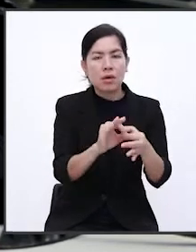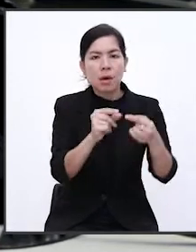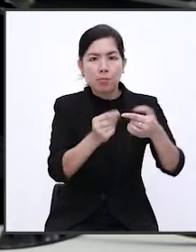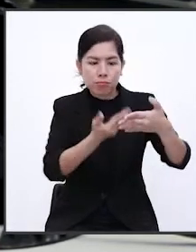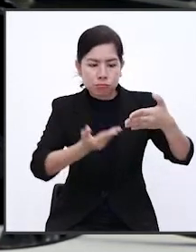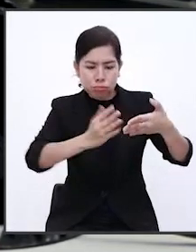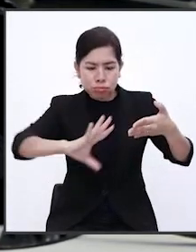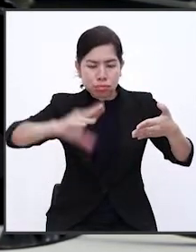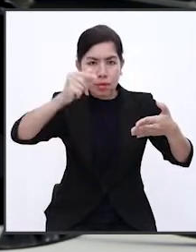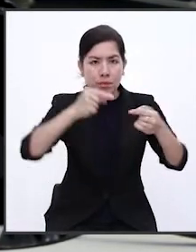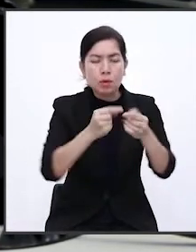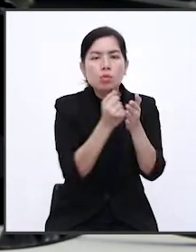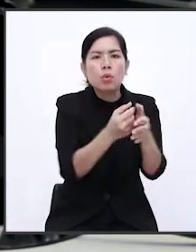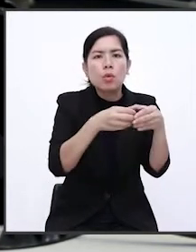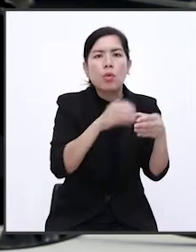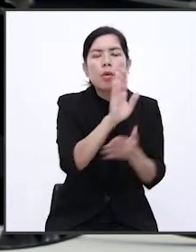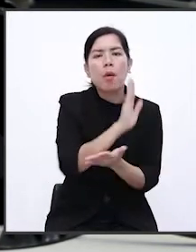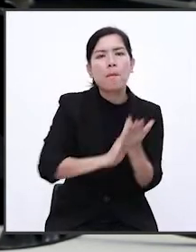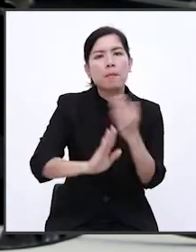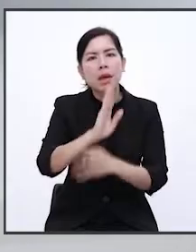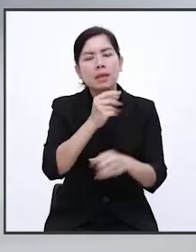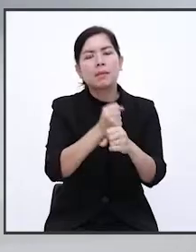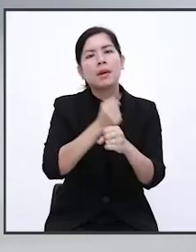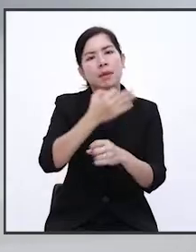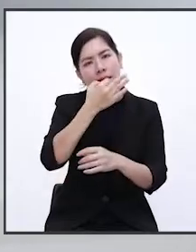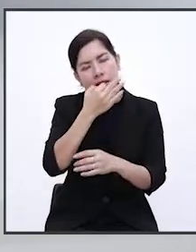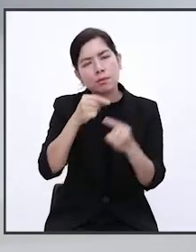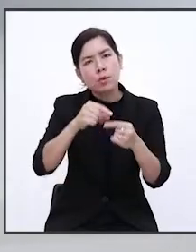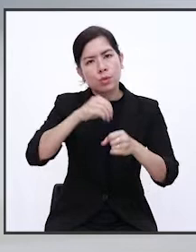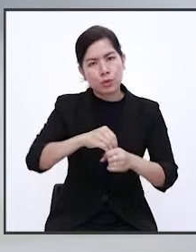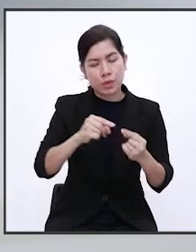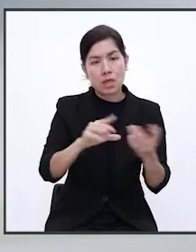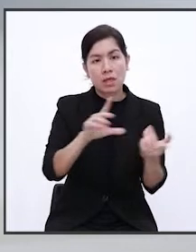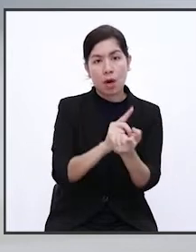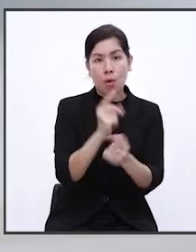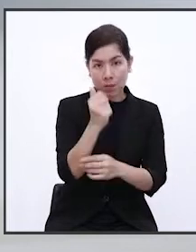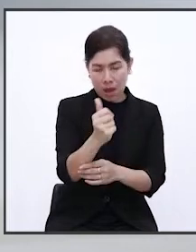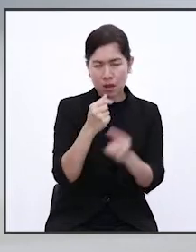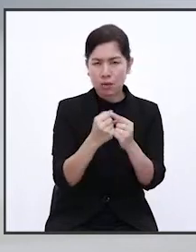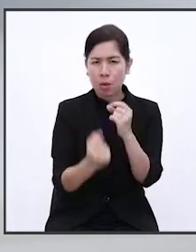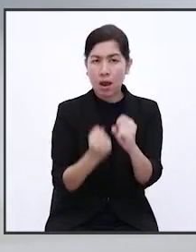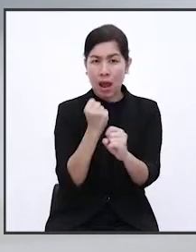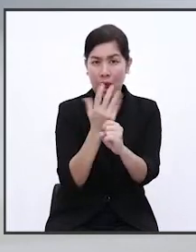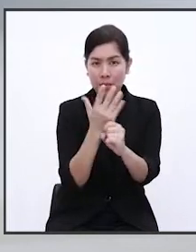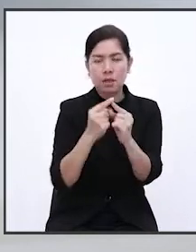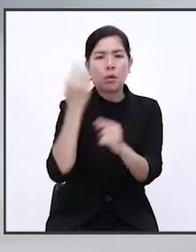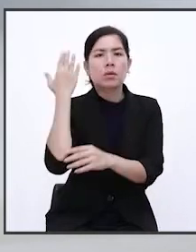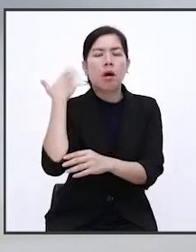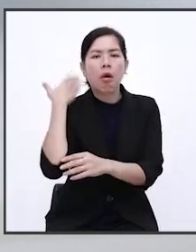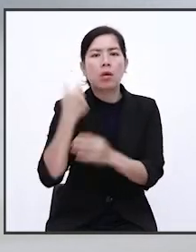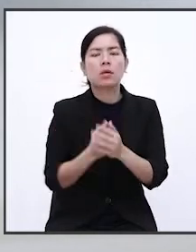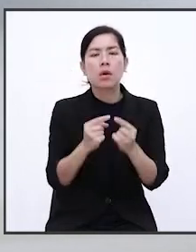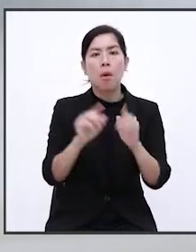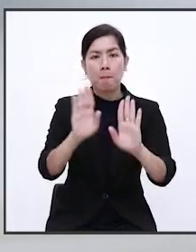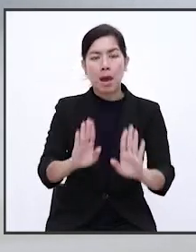นะคะในการประกอบอาชีพแล้วก็เข้าสู่สังคมได้มากขึ้นเนื่องจากว่าสมัยเมื่อก่อน5ปีก่อนนะคะเราใช้อวัยวะเทียมจ